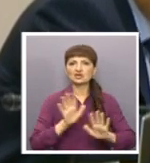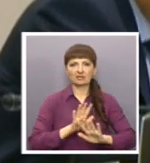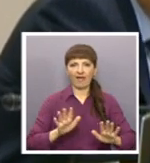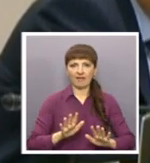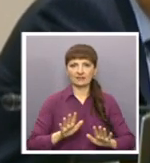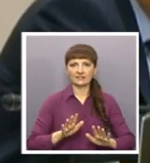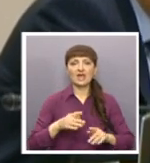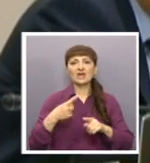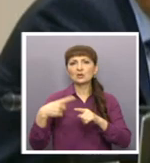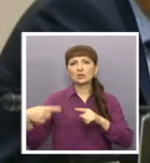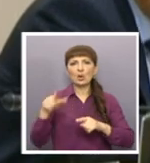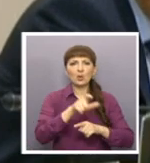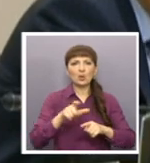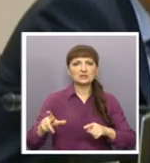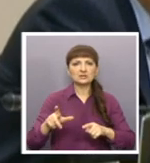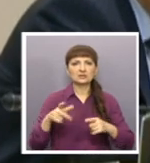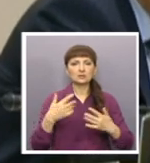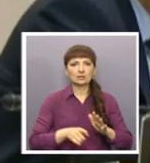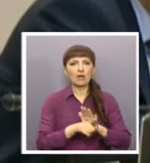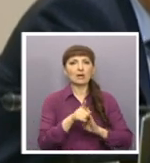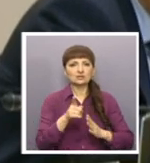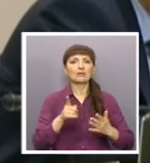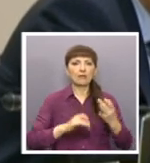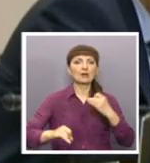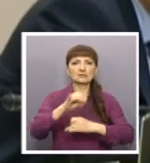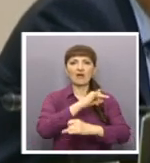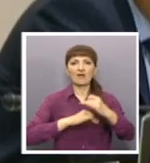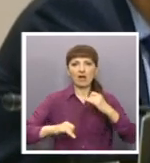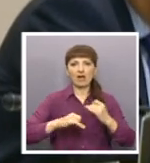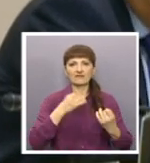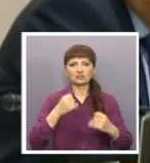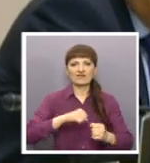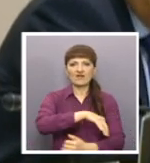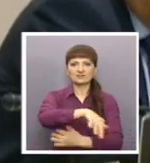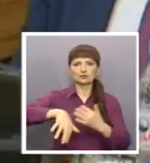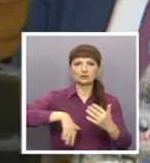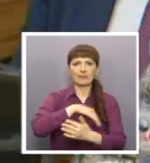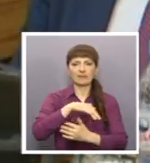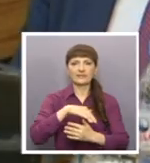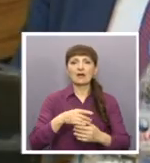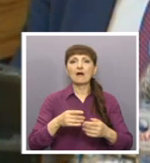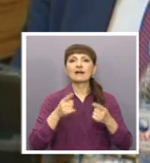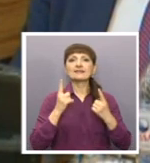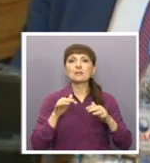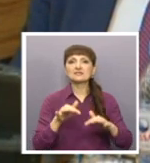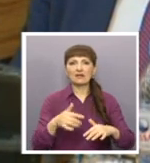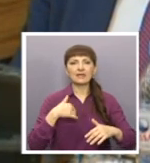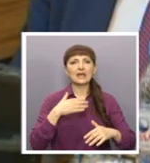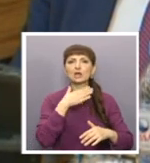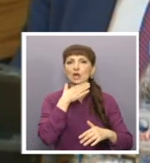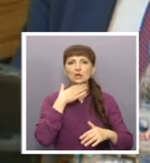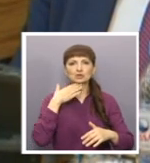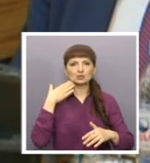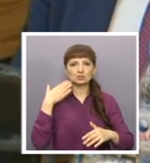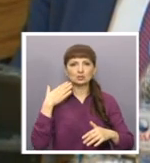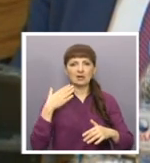какие-то посторонние люди подхватили и начали поднимать вот эту бучу. На самом деле... Я не хочу о